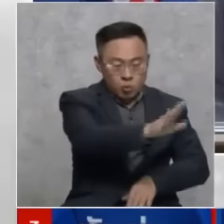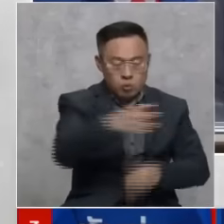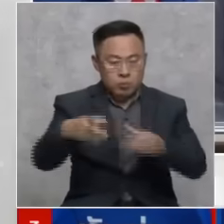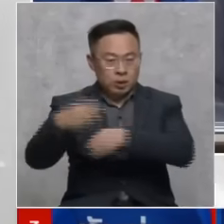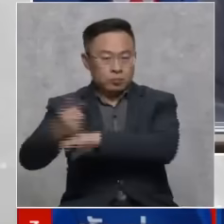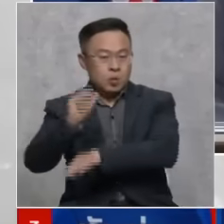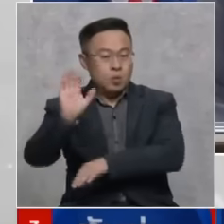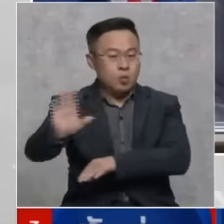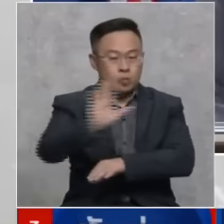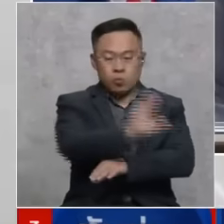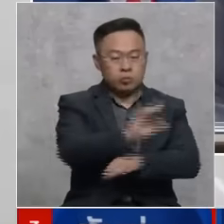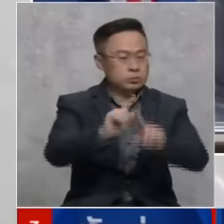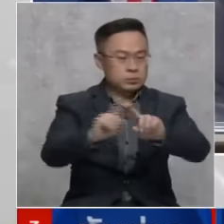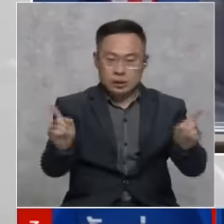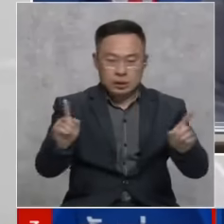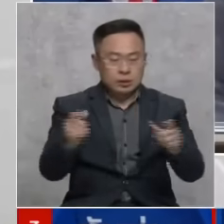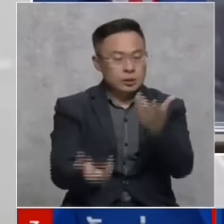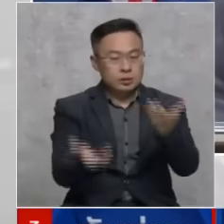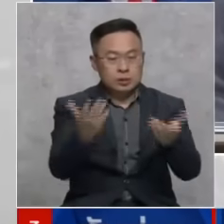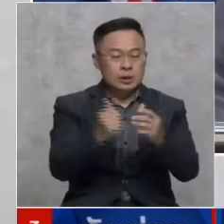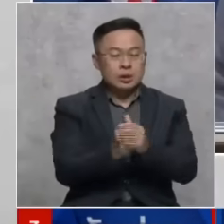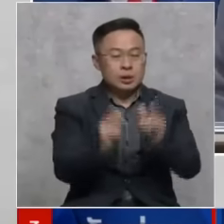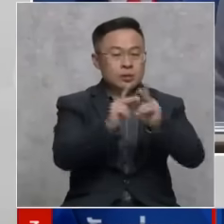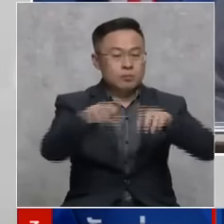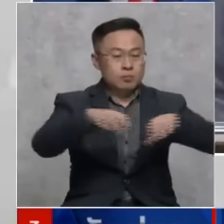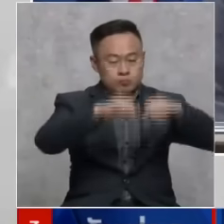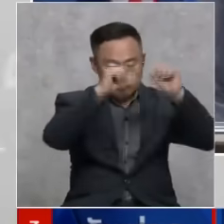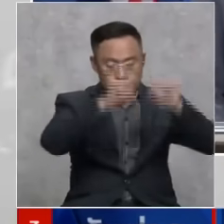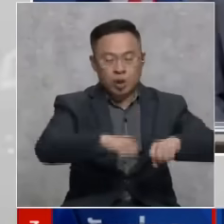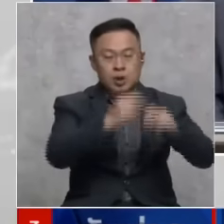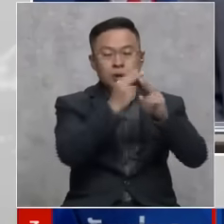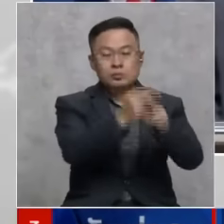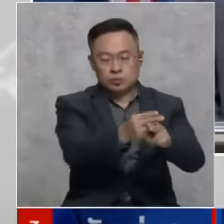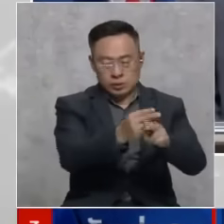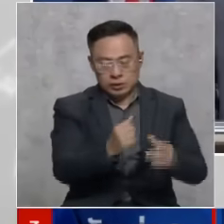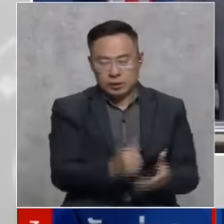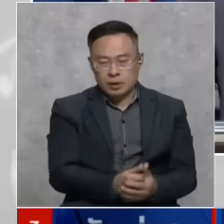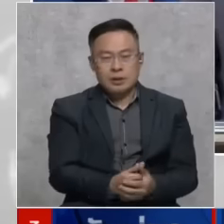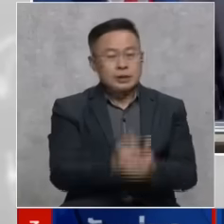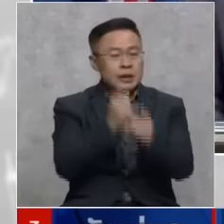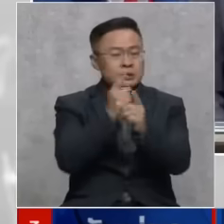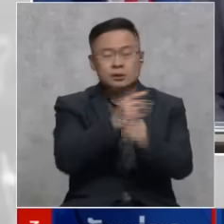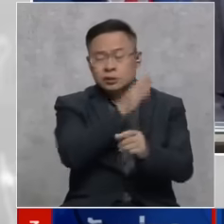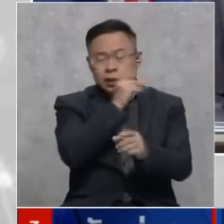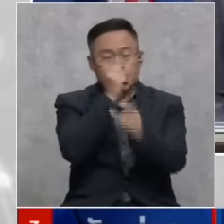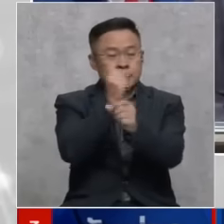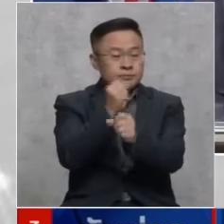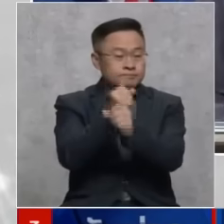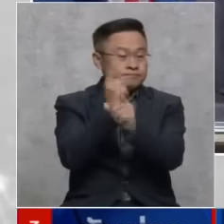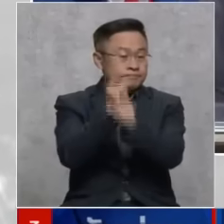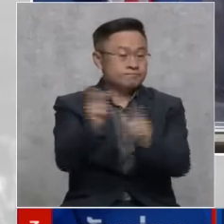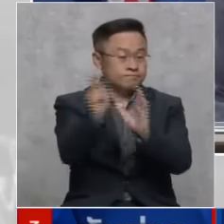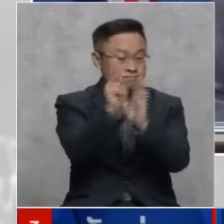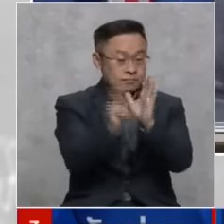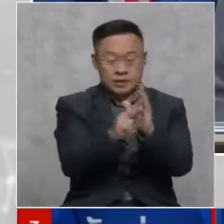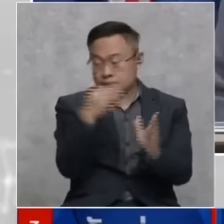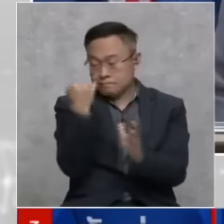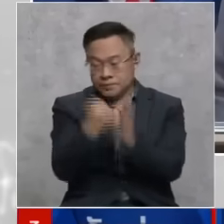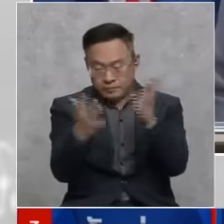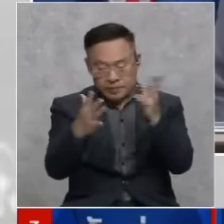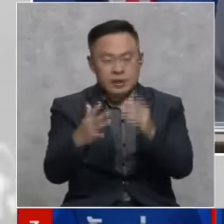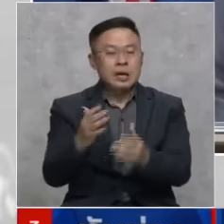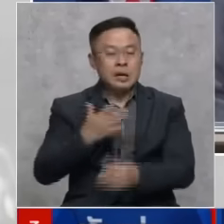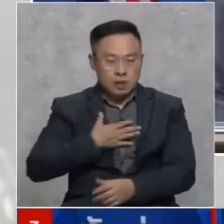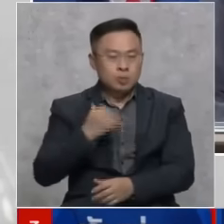ของพรรคก้าวไกลอย่างเดียวก็ให้เป็นไปตามกระบวนการของพรรคและกระบวนการตามกฎหมายนะคะแต่ว่าพรรคเป็นธรรมค่ะก็พร้อม